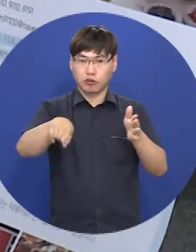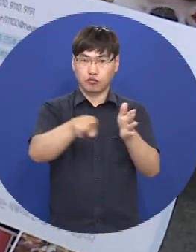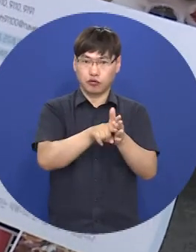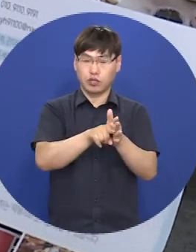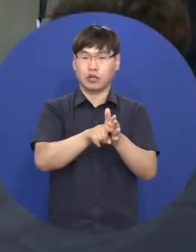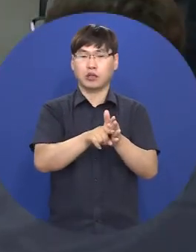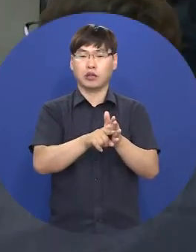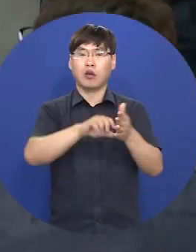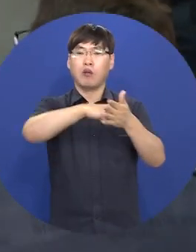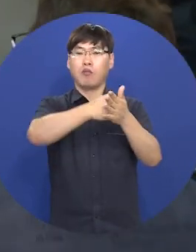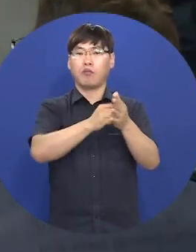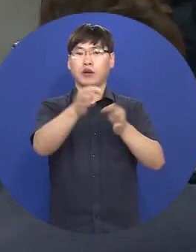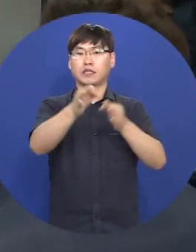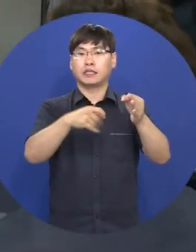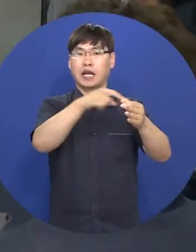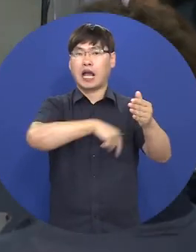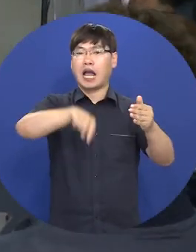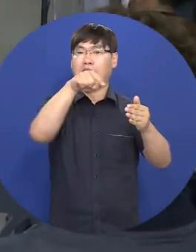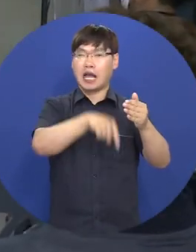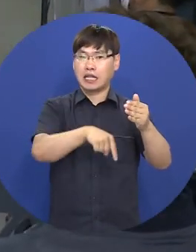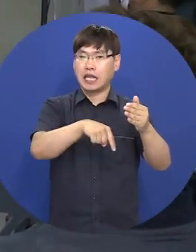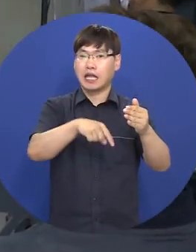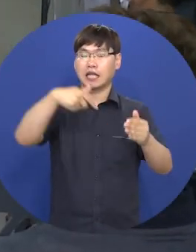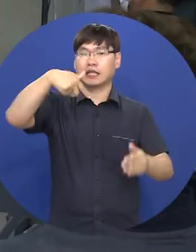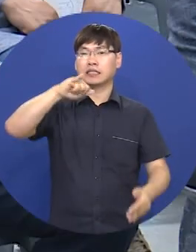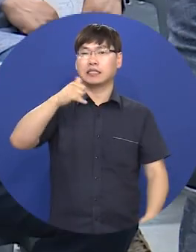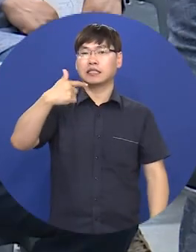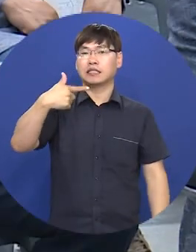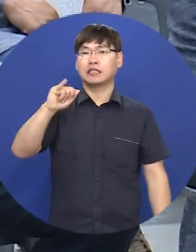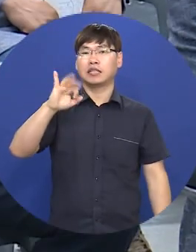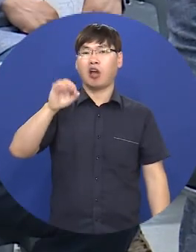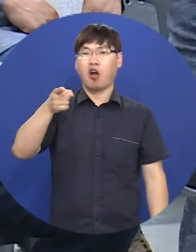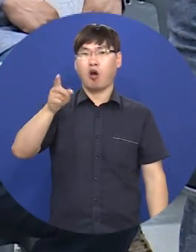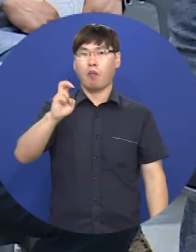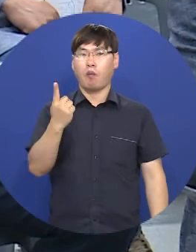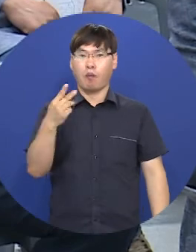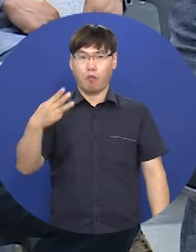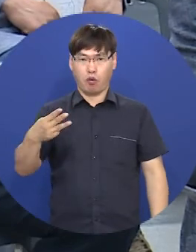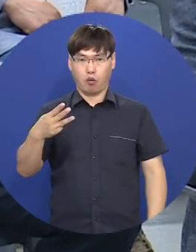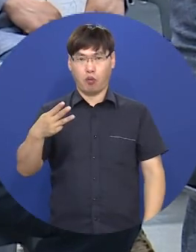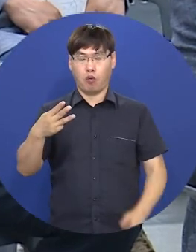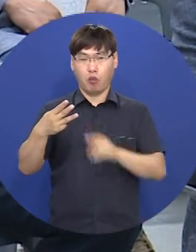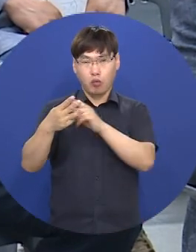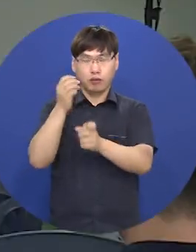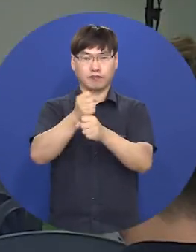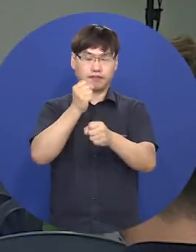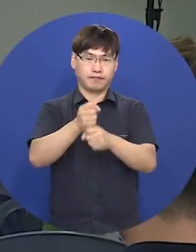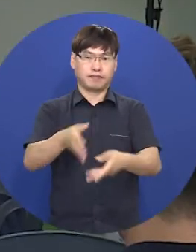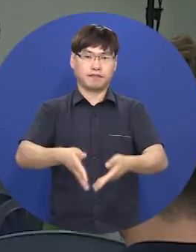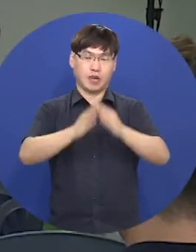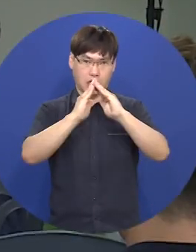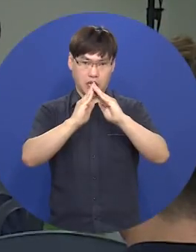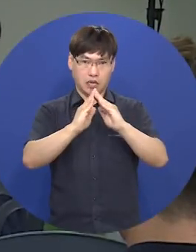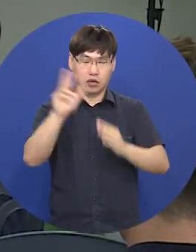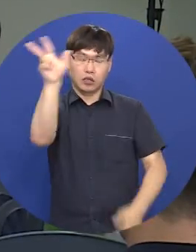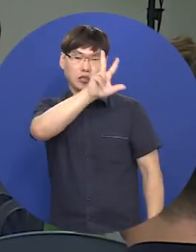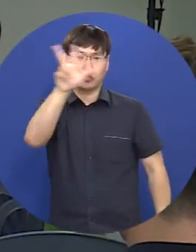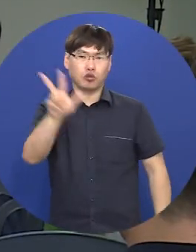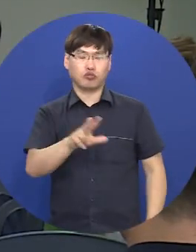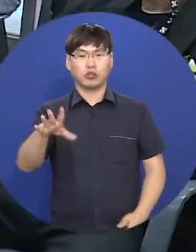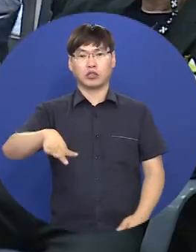위해 봉평 전통시장 내 시니어몰을 조성했습니다. 이는 전국 최초로 시행하는 희망사업